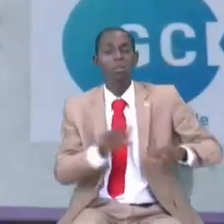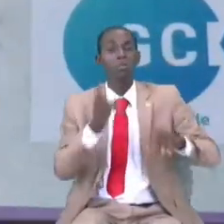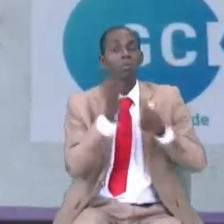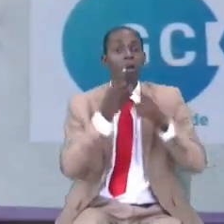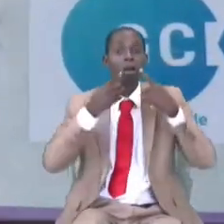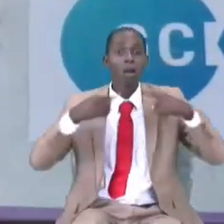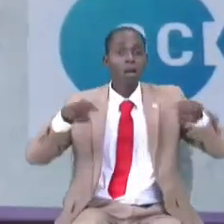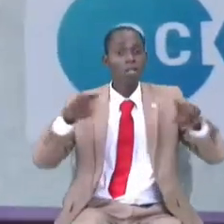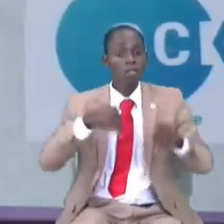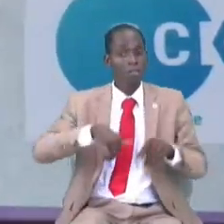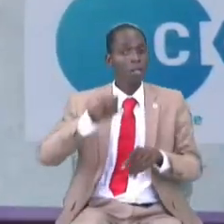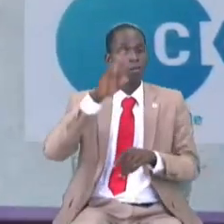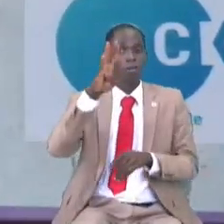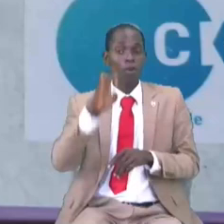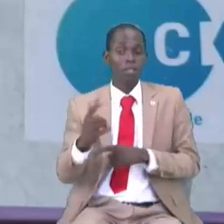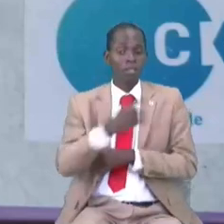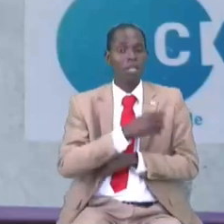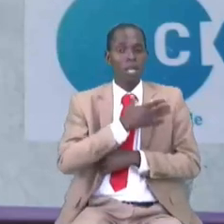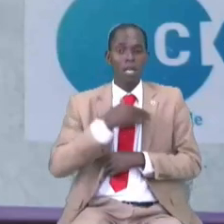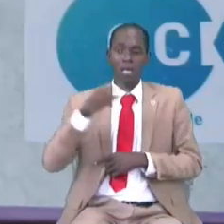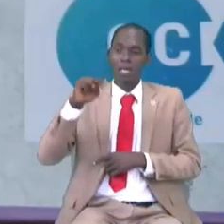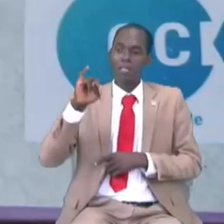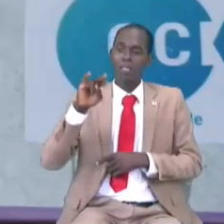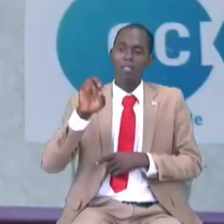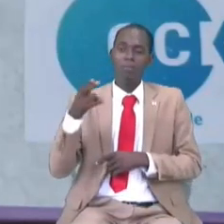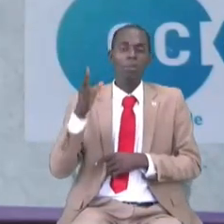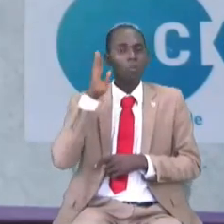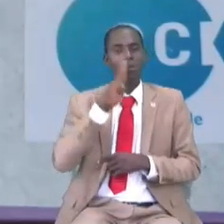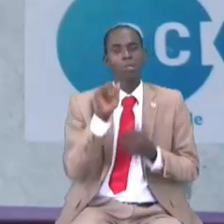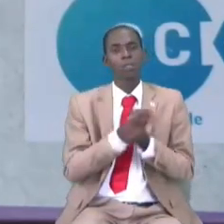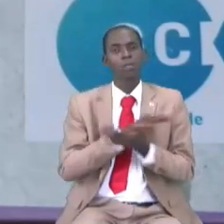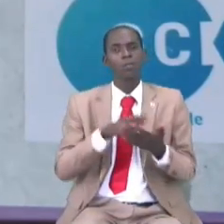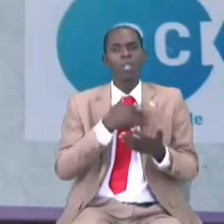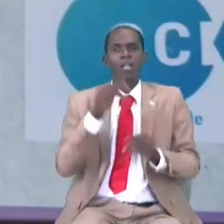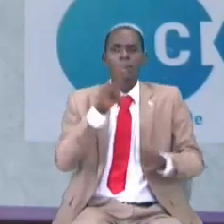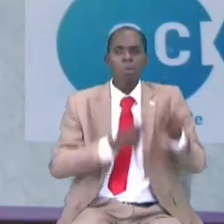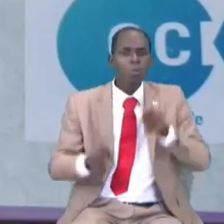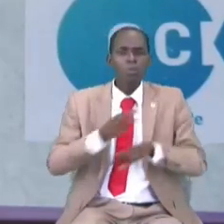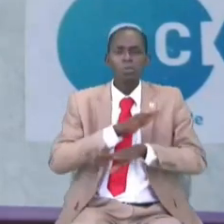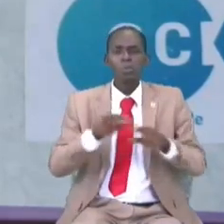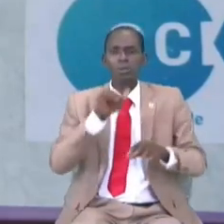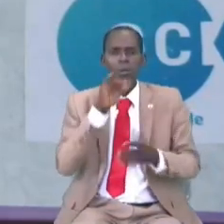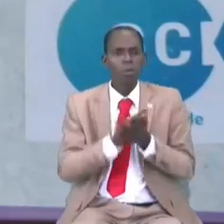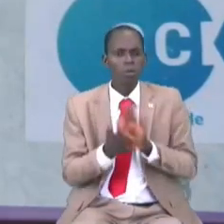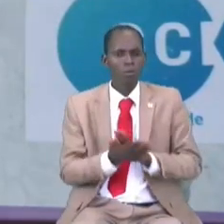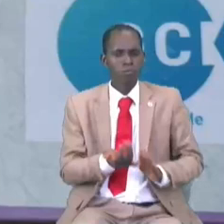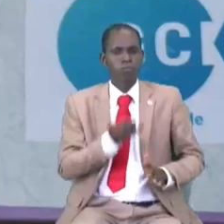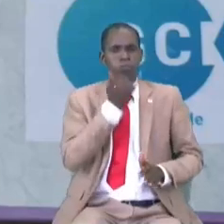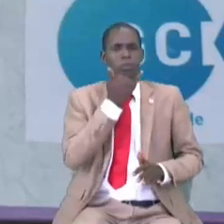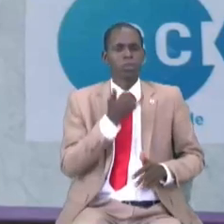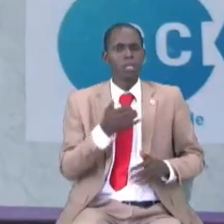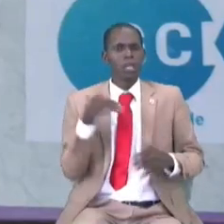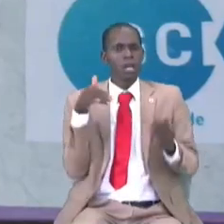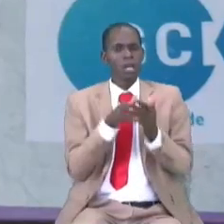sera détruite. Et les gens n'étaient pas fâchés à cause du style de prédication. Ah,